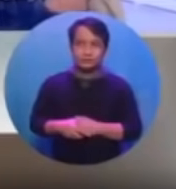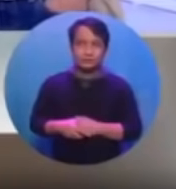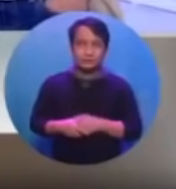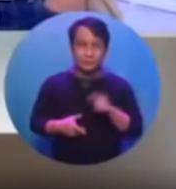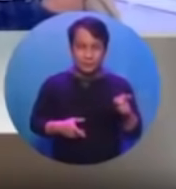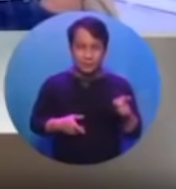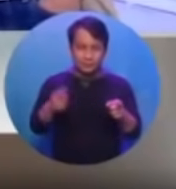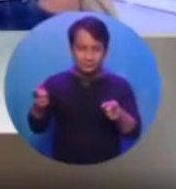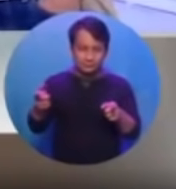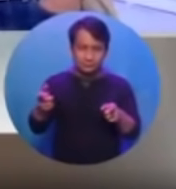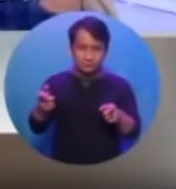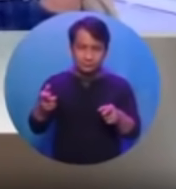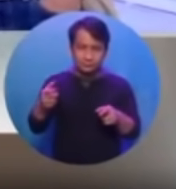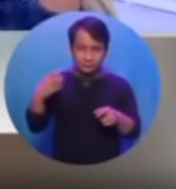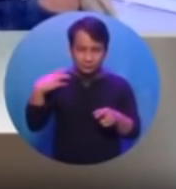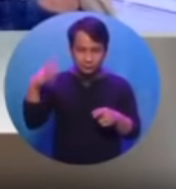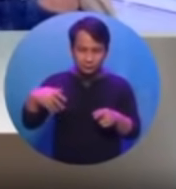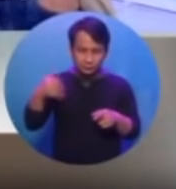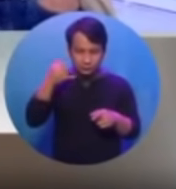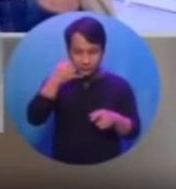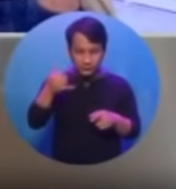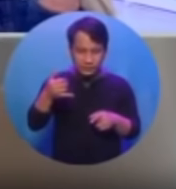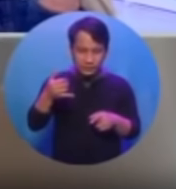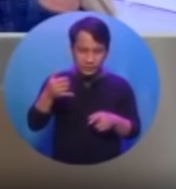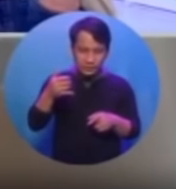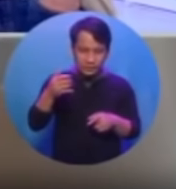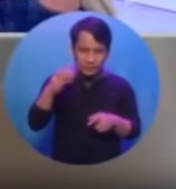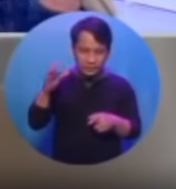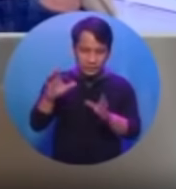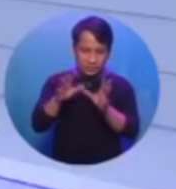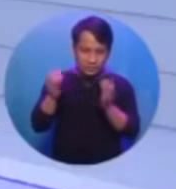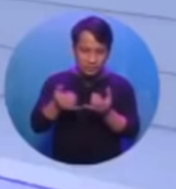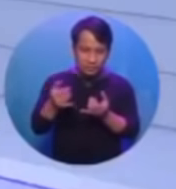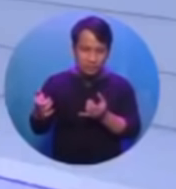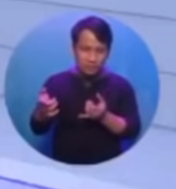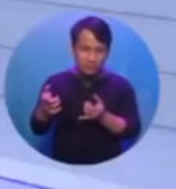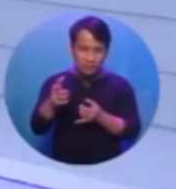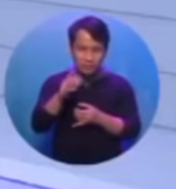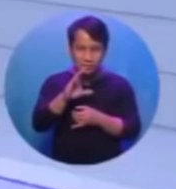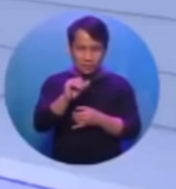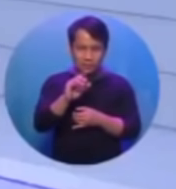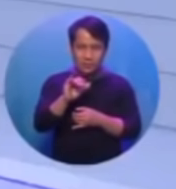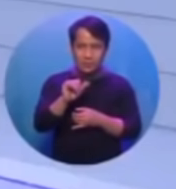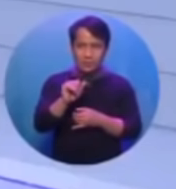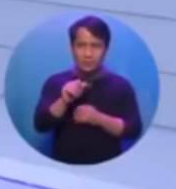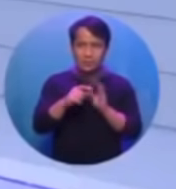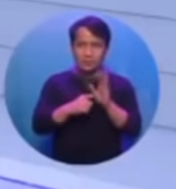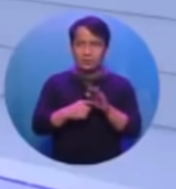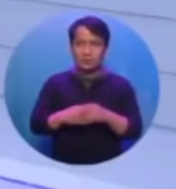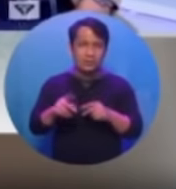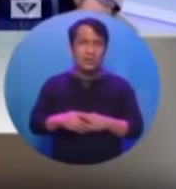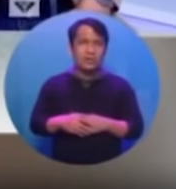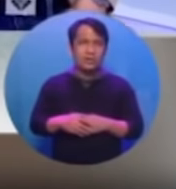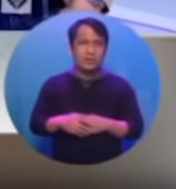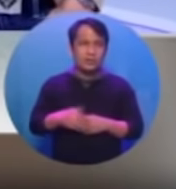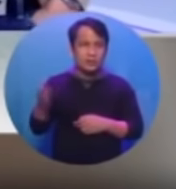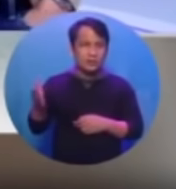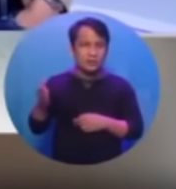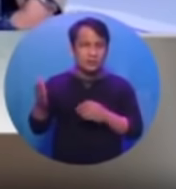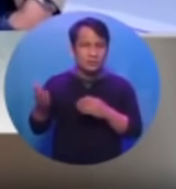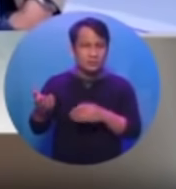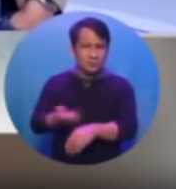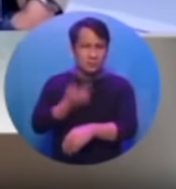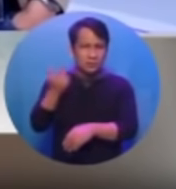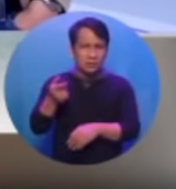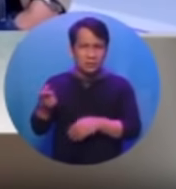Nasa linyang telepono si Kapitana Rosita Ovejera ng Barangay Cabayawasan. Opo. Matagal na palang